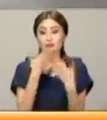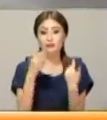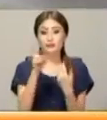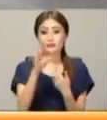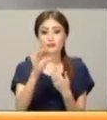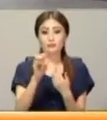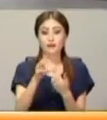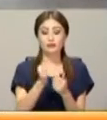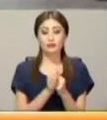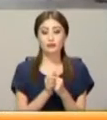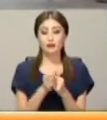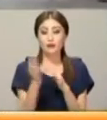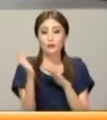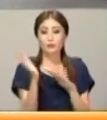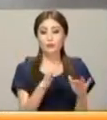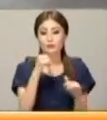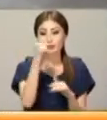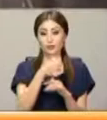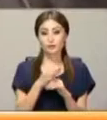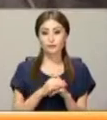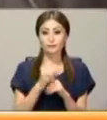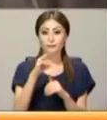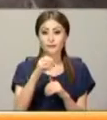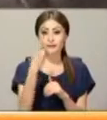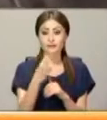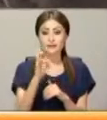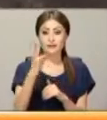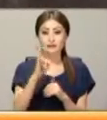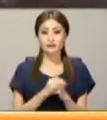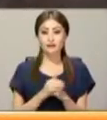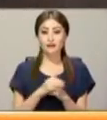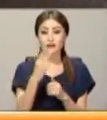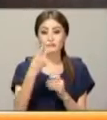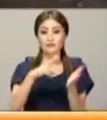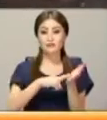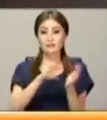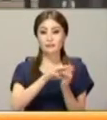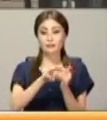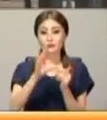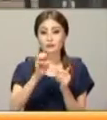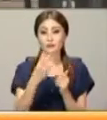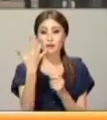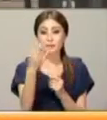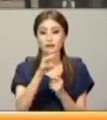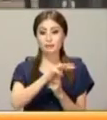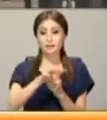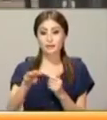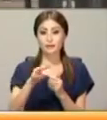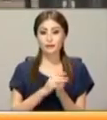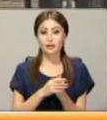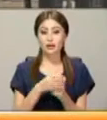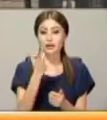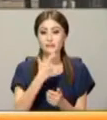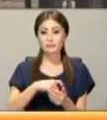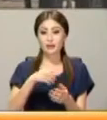В прошлом году нарынское предприятие теплоснабжения заработало 27 миллионов сомов. На 5 миллионов предприятие построило себе